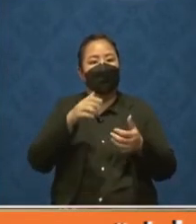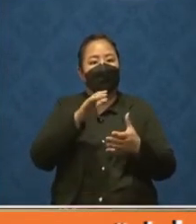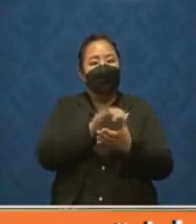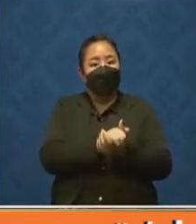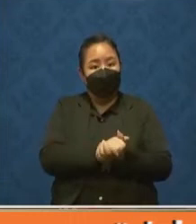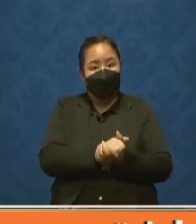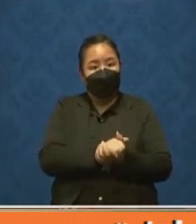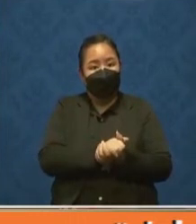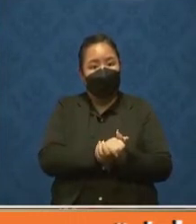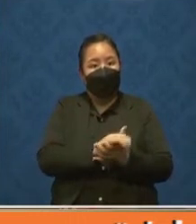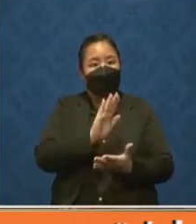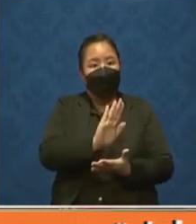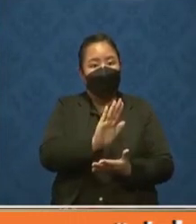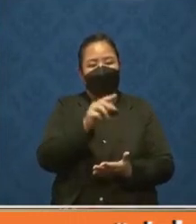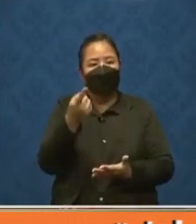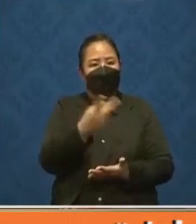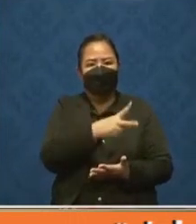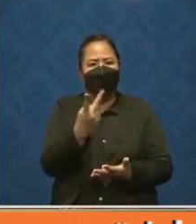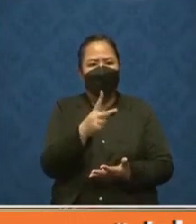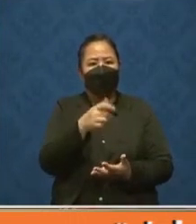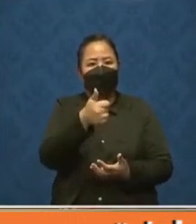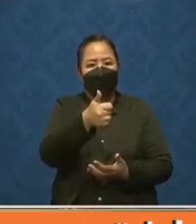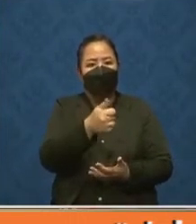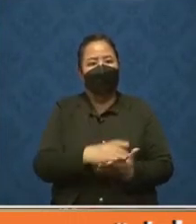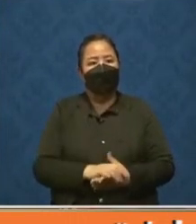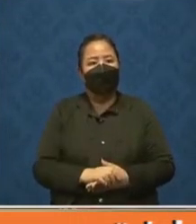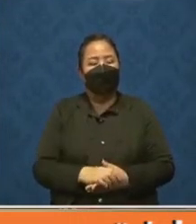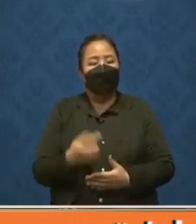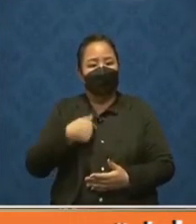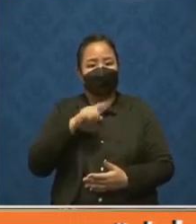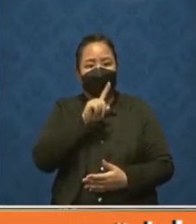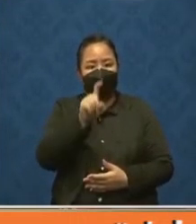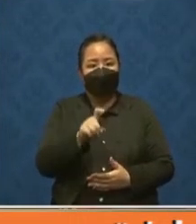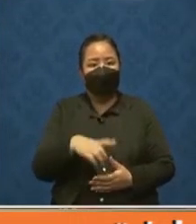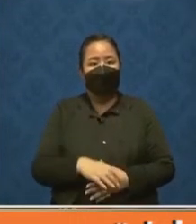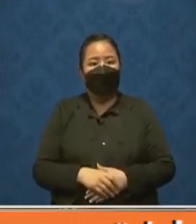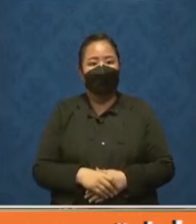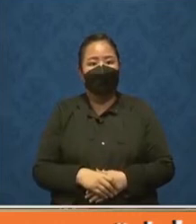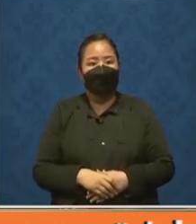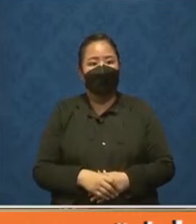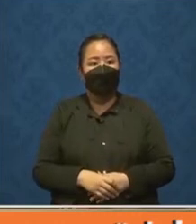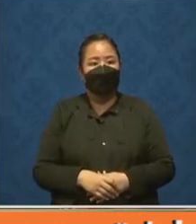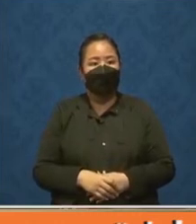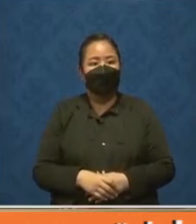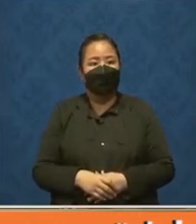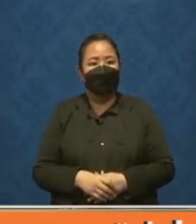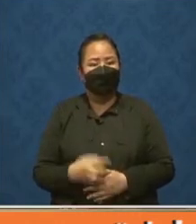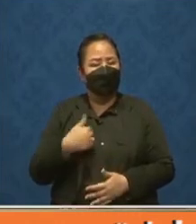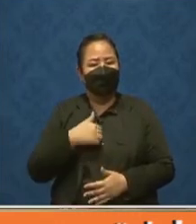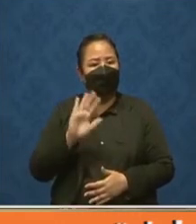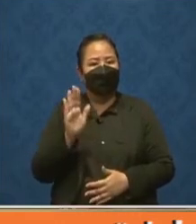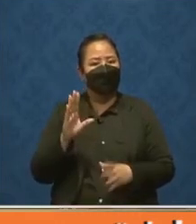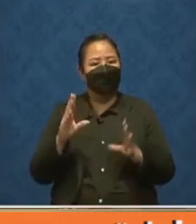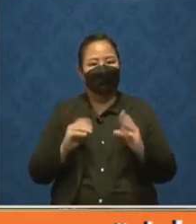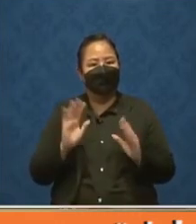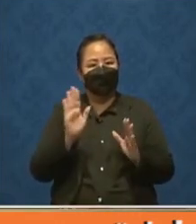ใช้ระบบคู่ชีวิตของท่านส.ส.อิสระก็ได้ผมก็ต้องถามท่านครับในส่วนตัวผมร้อยตามได้เห็นด้วยว่าวันนี้เนี่ยข้อ